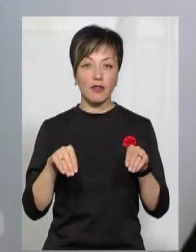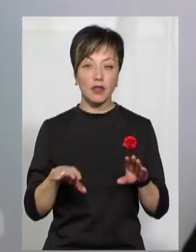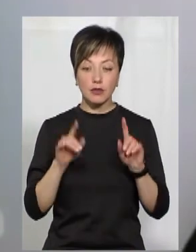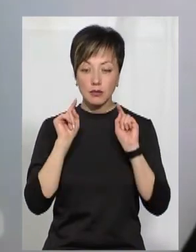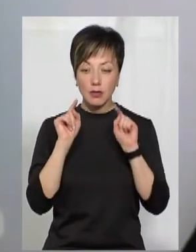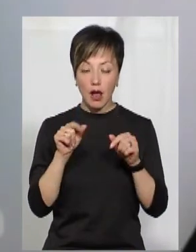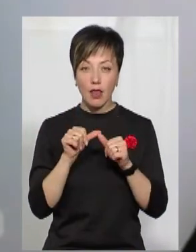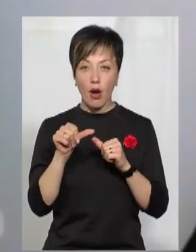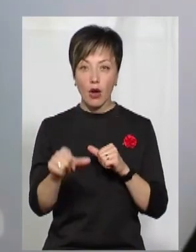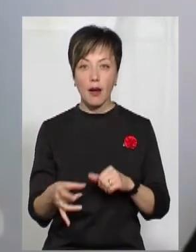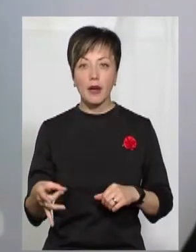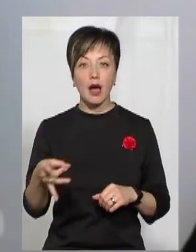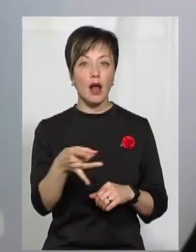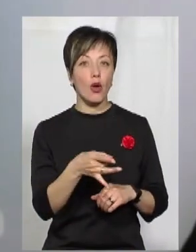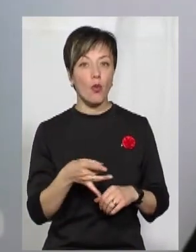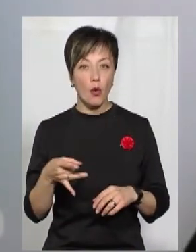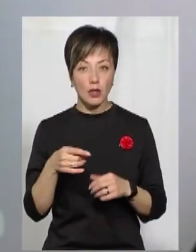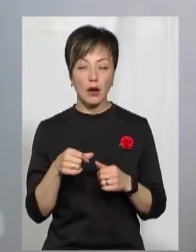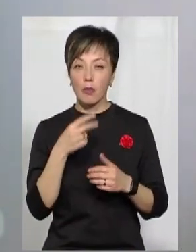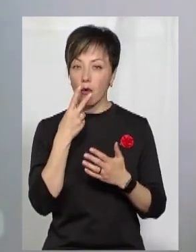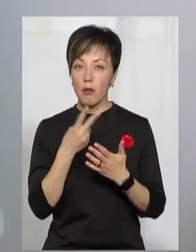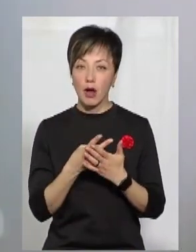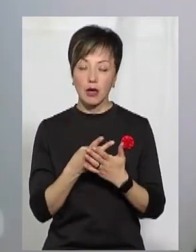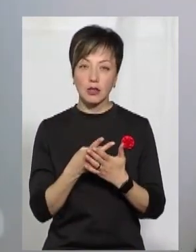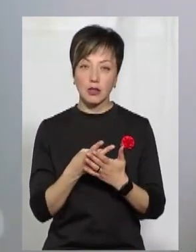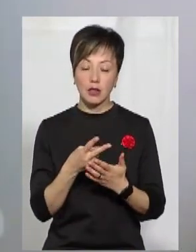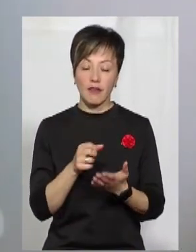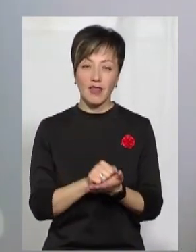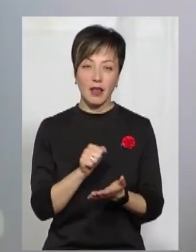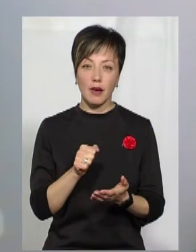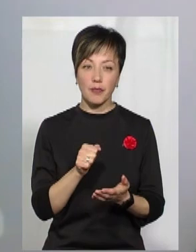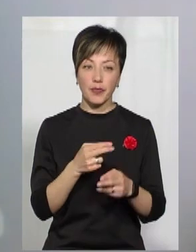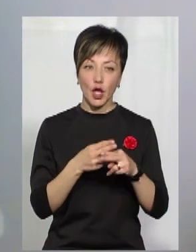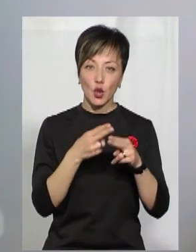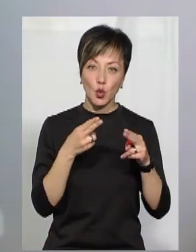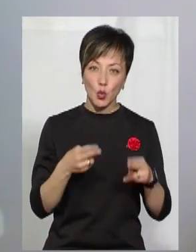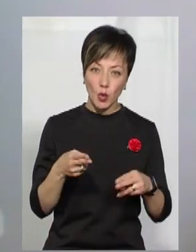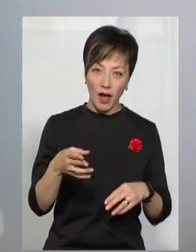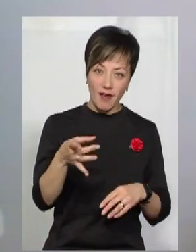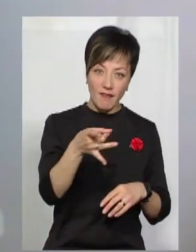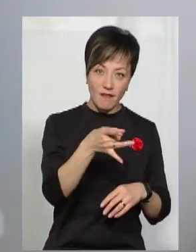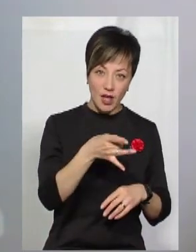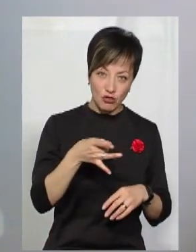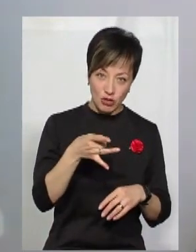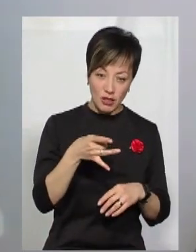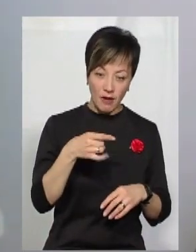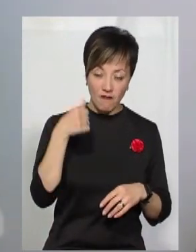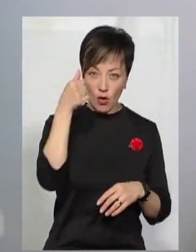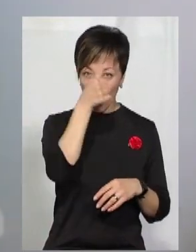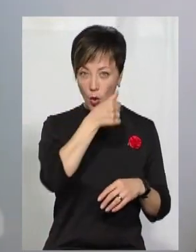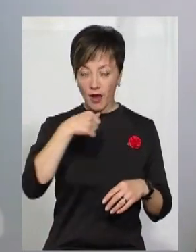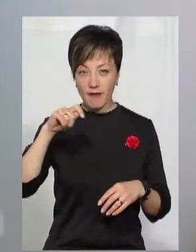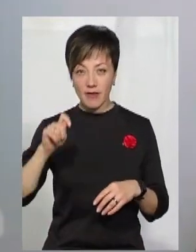на окремих регіонах і, зокрема, побачила світ два видання. Це Донеччина в роки Другої світової війни